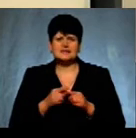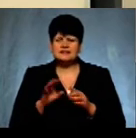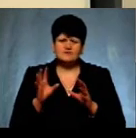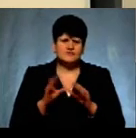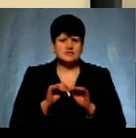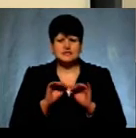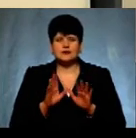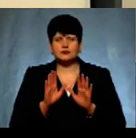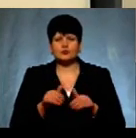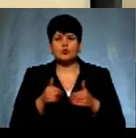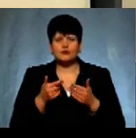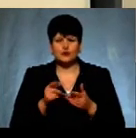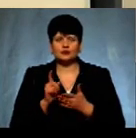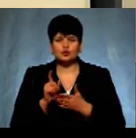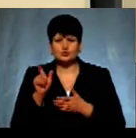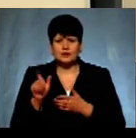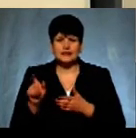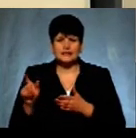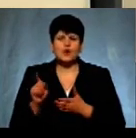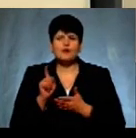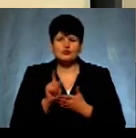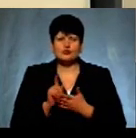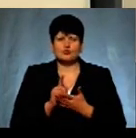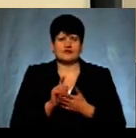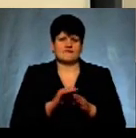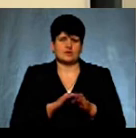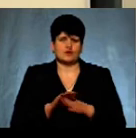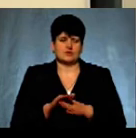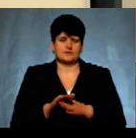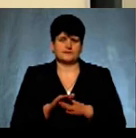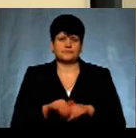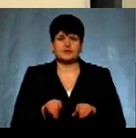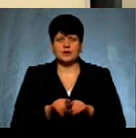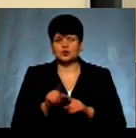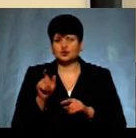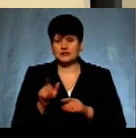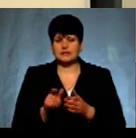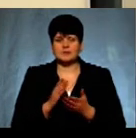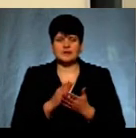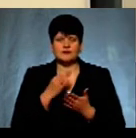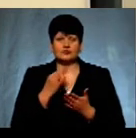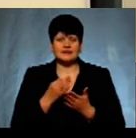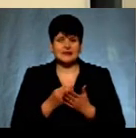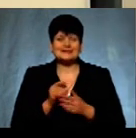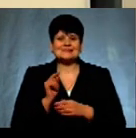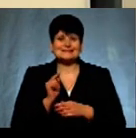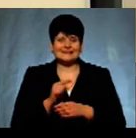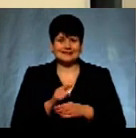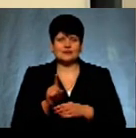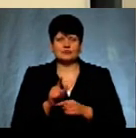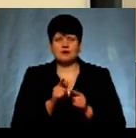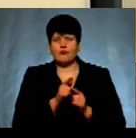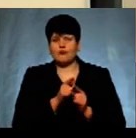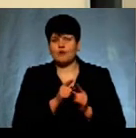будуть пропонуватись, людина обов'язково повинна виконувати. І також людина несе відповідальність за те, що вона в проміжку